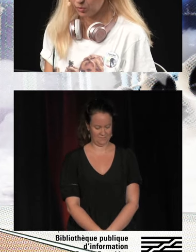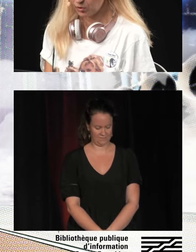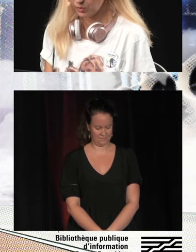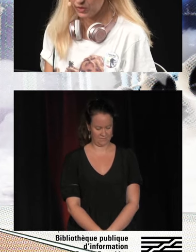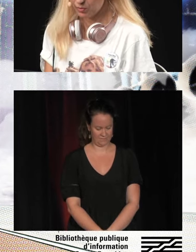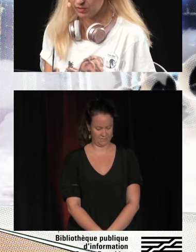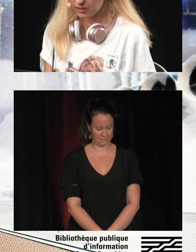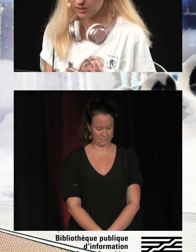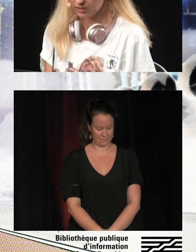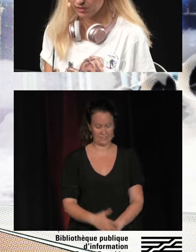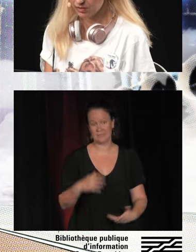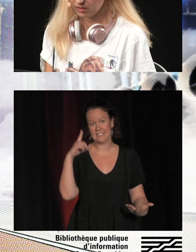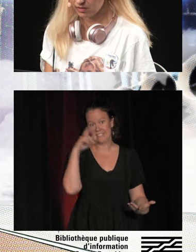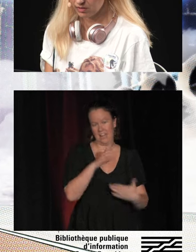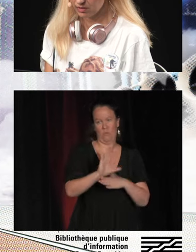Mais on n'est pas